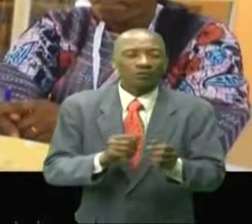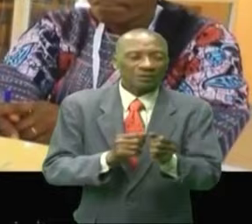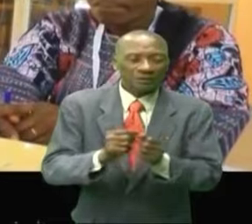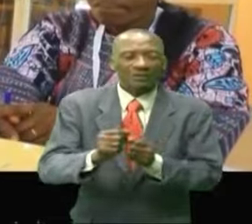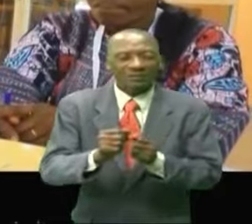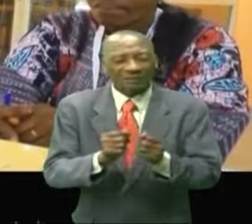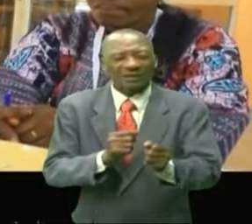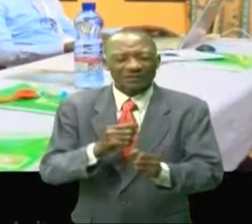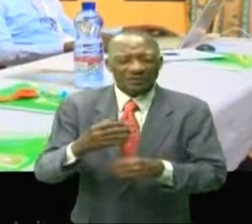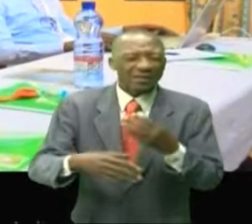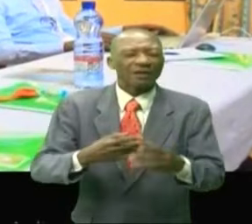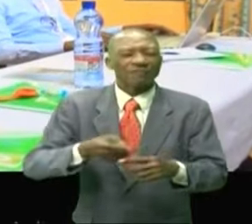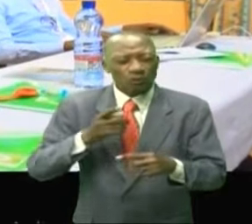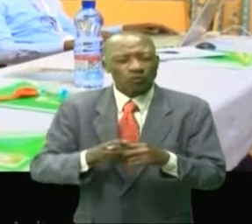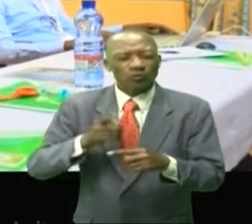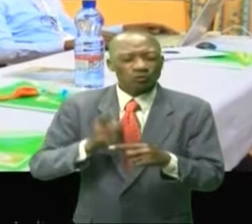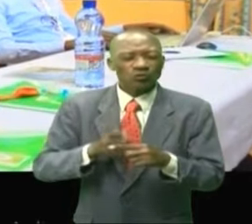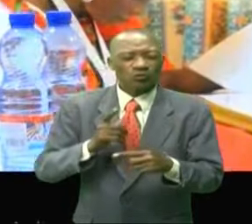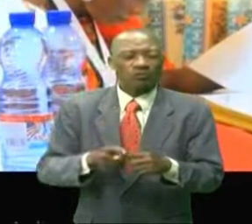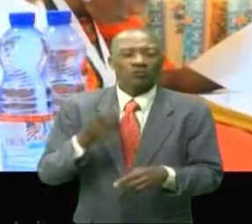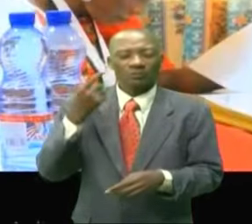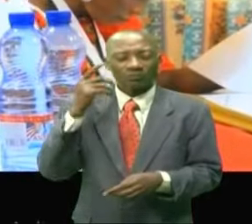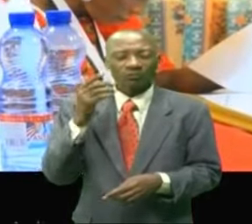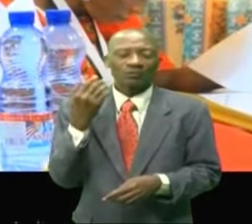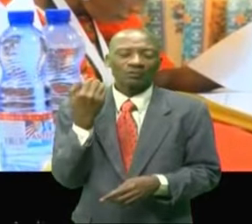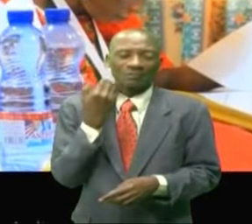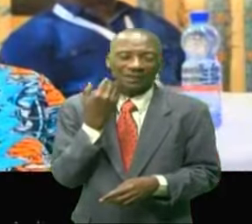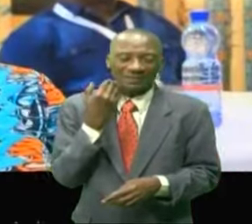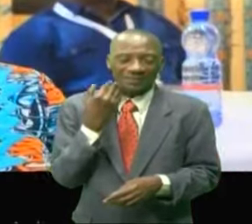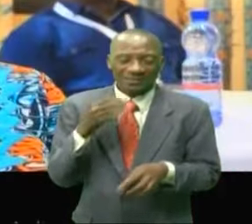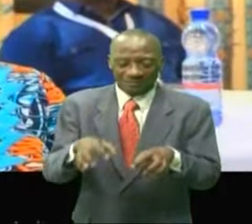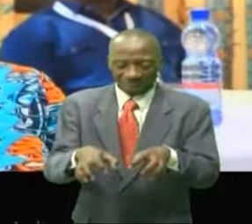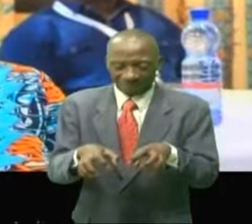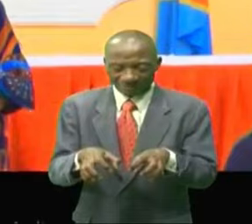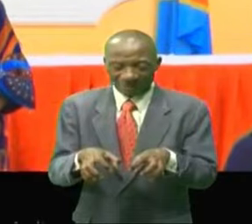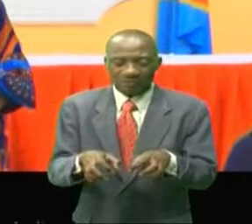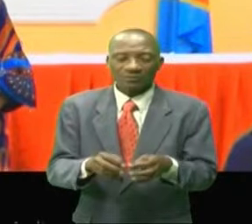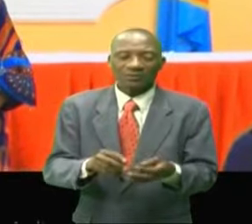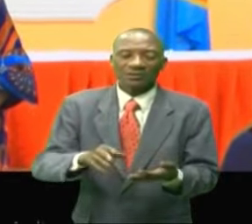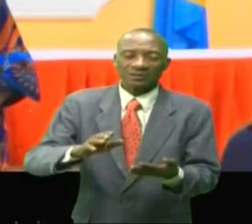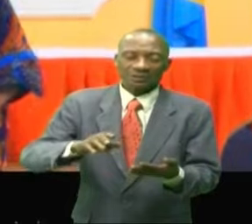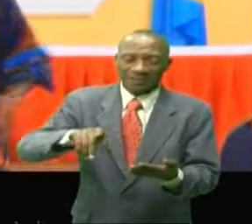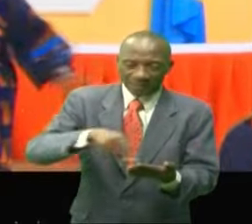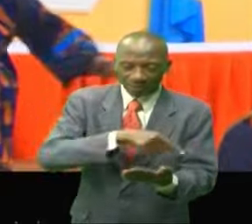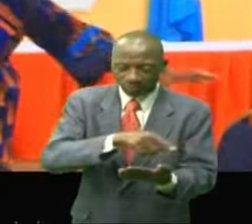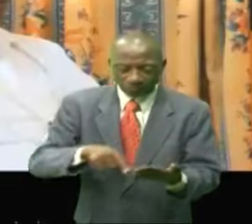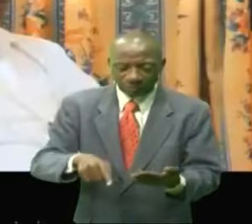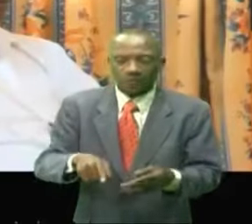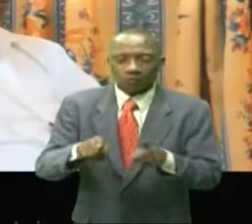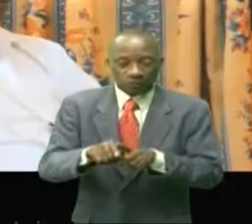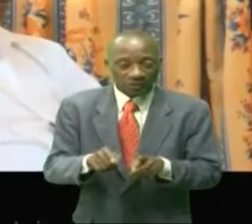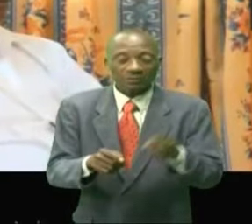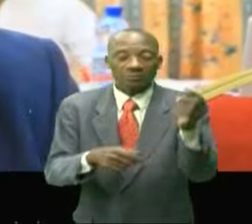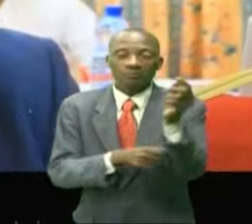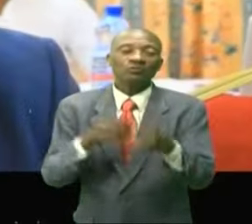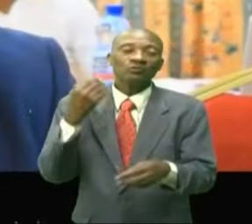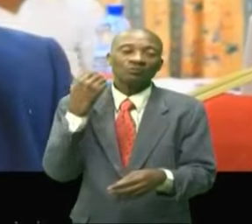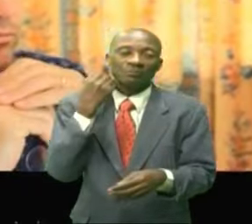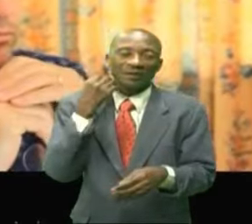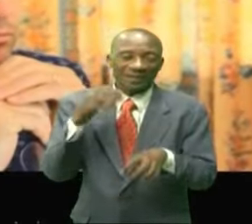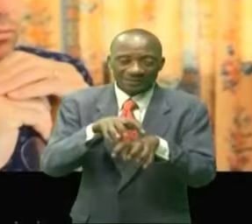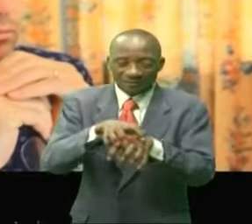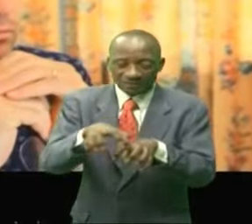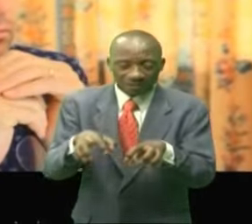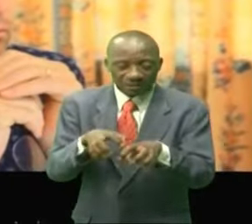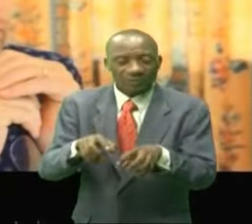stigmatisation, garantir le respect des droits humains ainsi que l'élimination de la maladie. C'est par ces différentes stratégies que